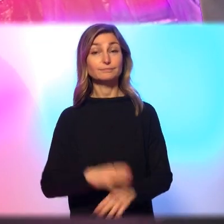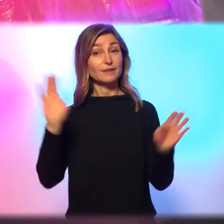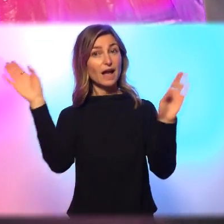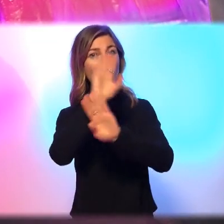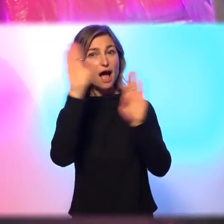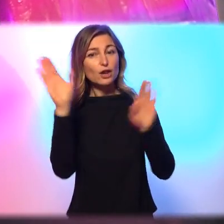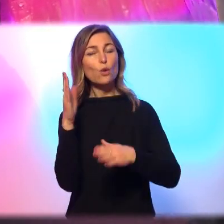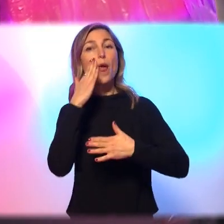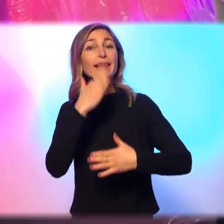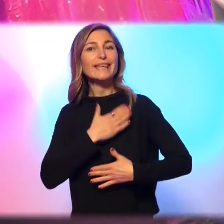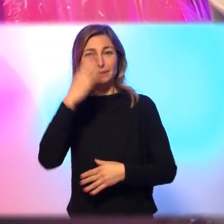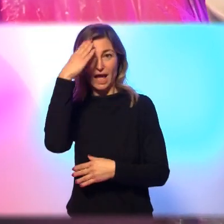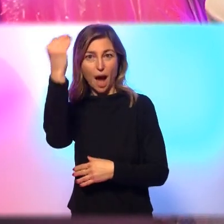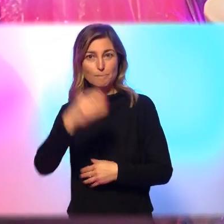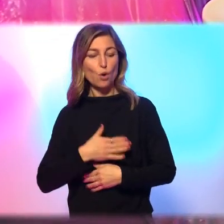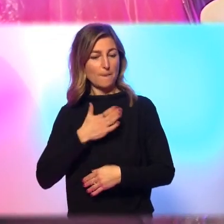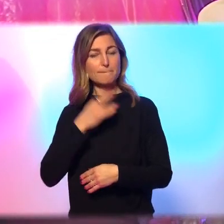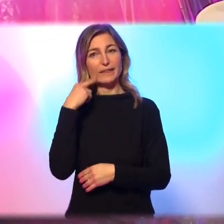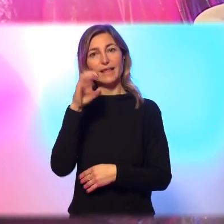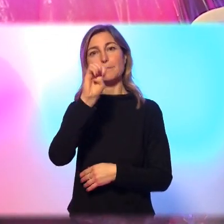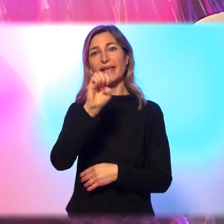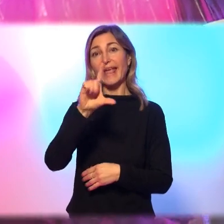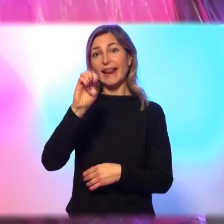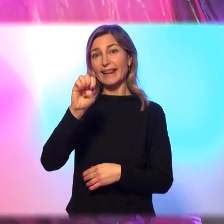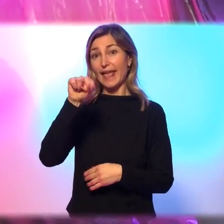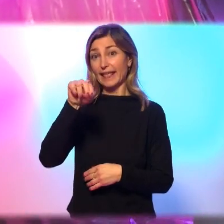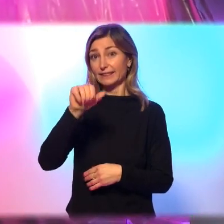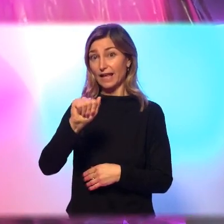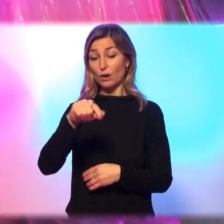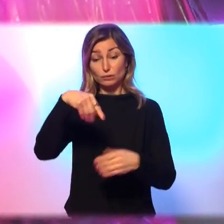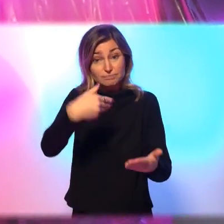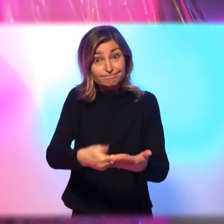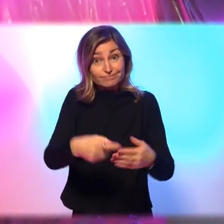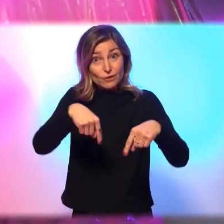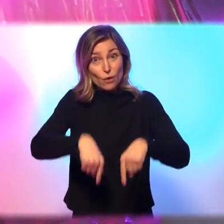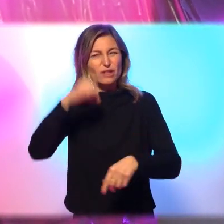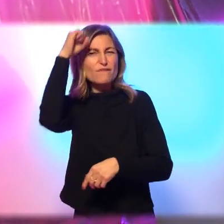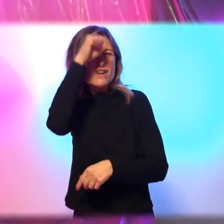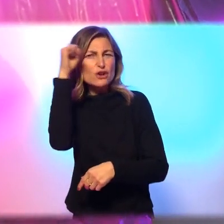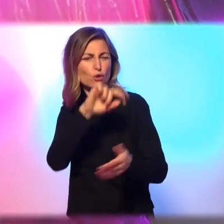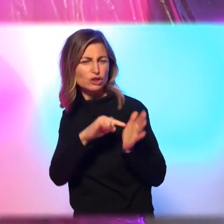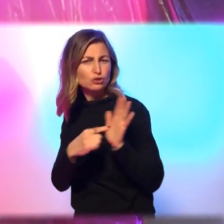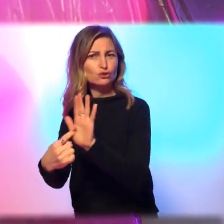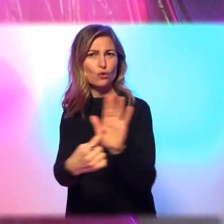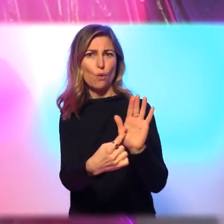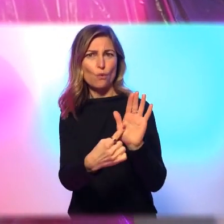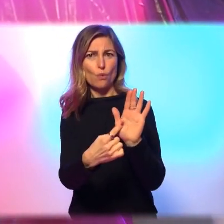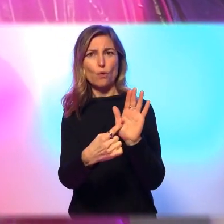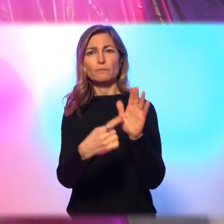Hallo, liebes Hamburg. Mein Name ist Elena und das ist eine verrückte Show Blonde Hamburg bei Tide